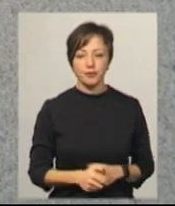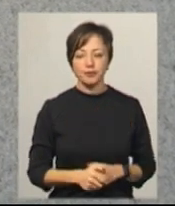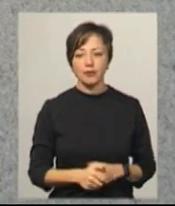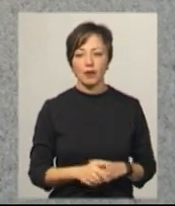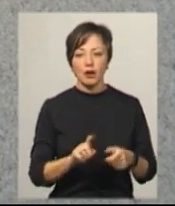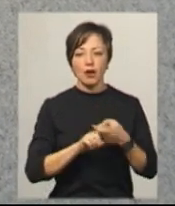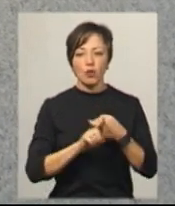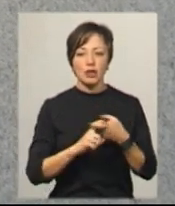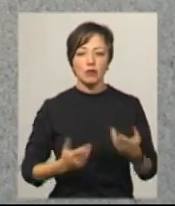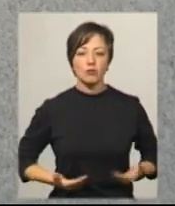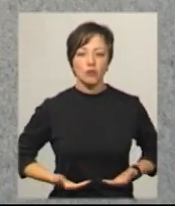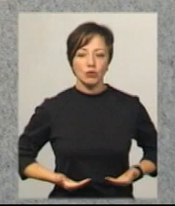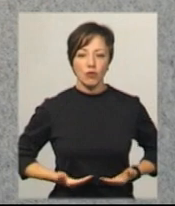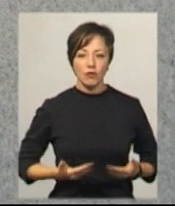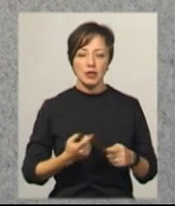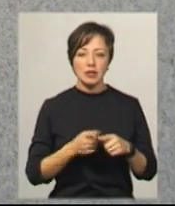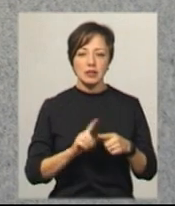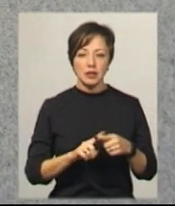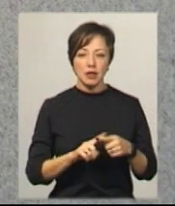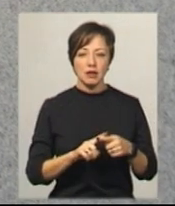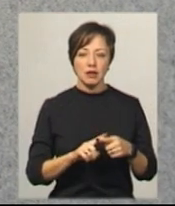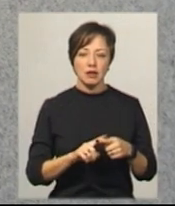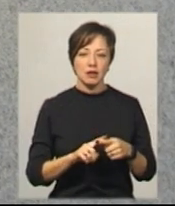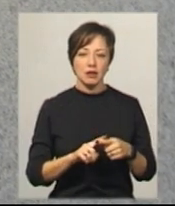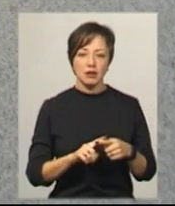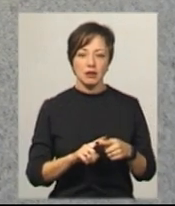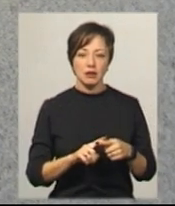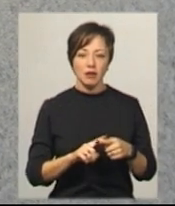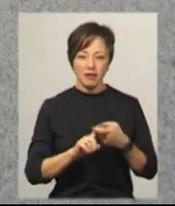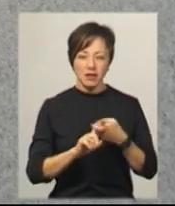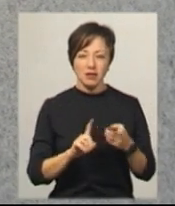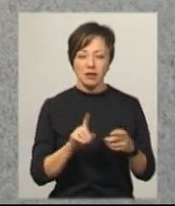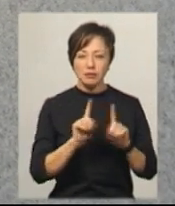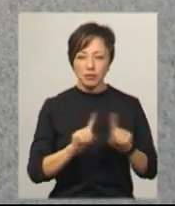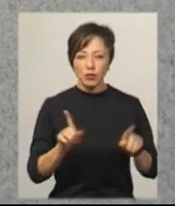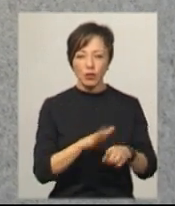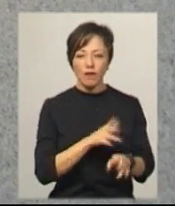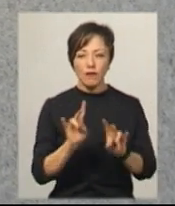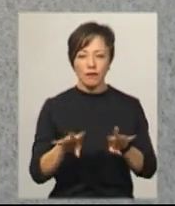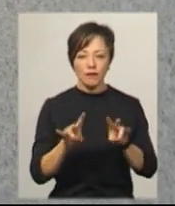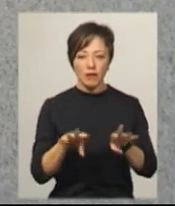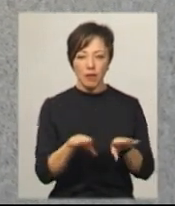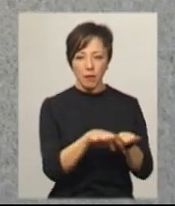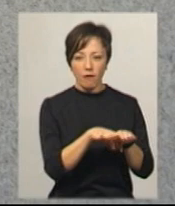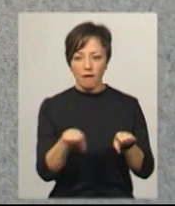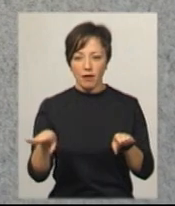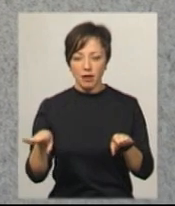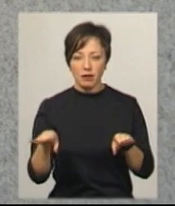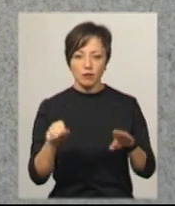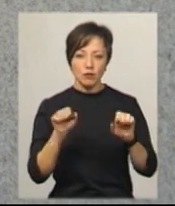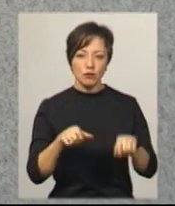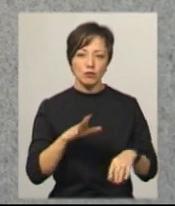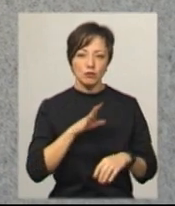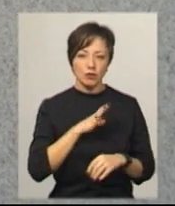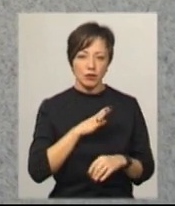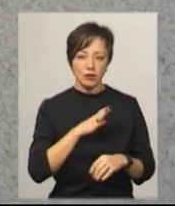контактно-побутовий. Ентеровіруси, вони вирізняються тим, що вони дуже довго зберігаються на поверхності. Можуть